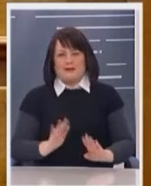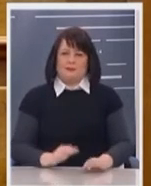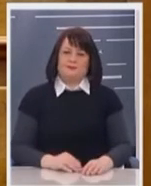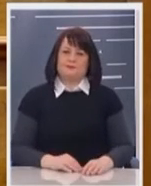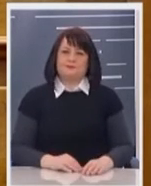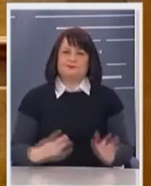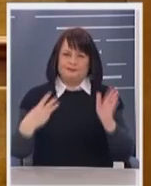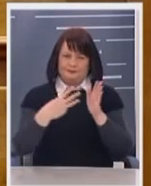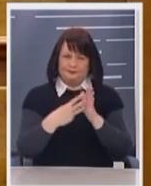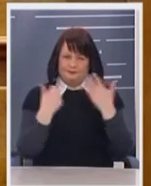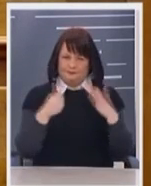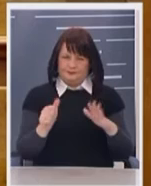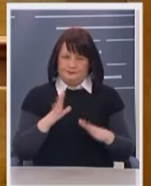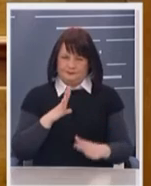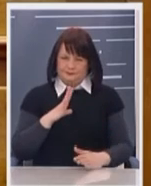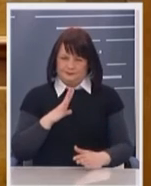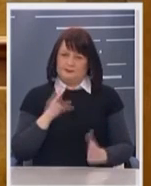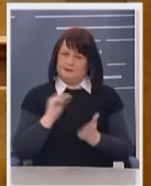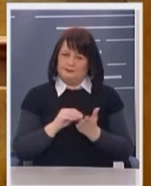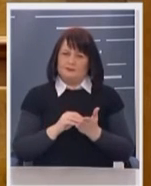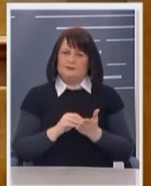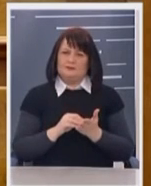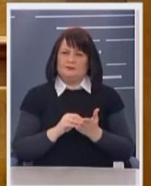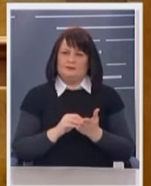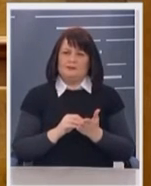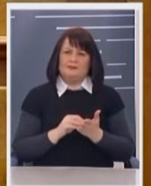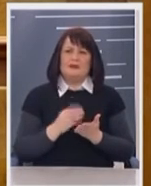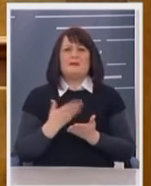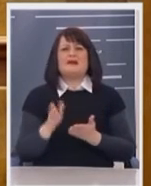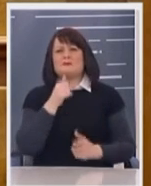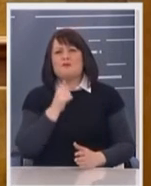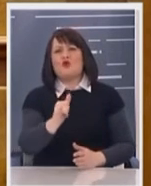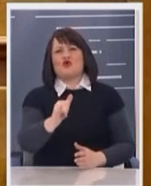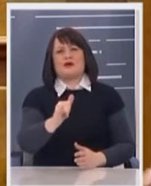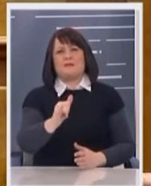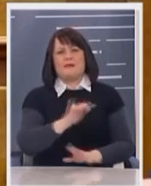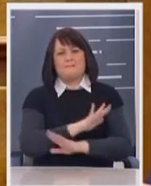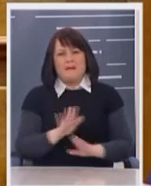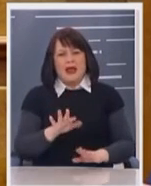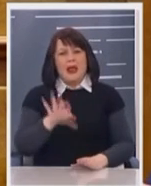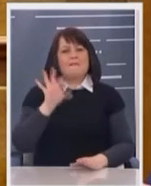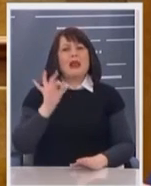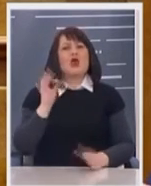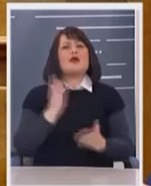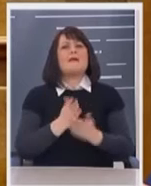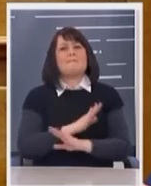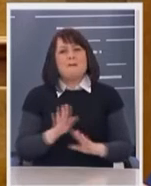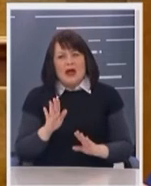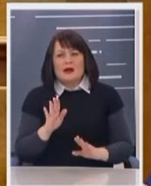Άλλοι 3.600, εκ των οποίων οι μισοί είναι μόνιμοι, έχουν επιλεγεί